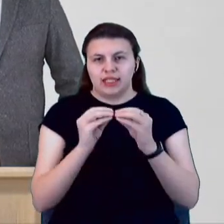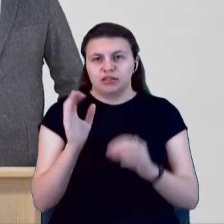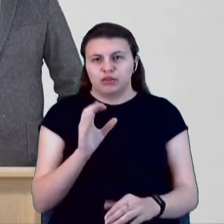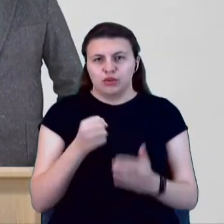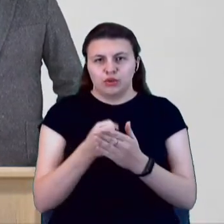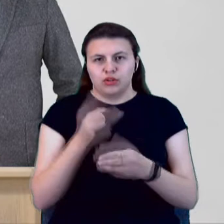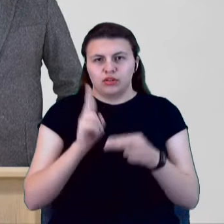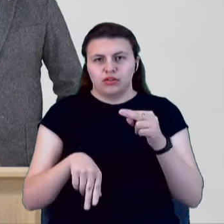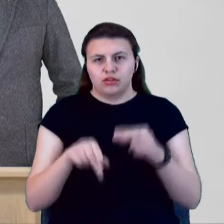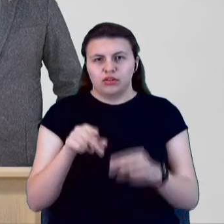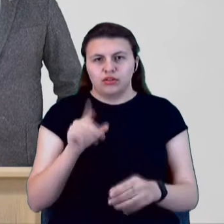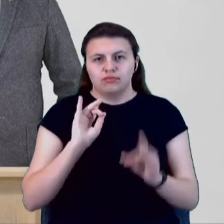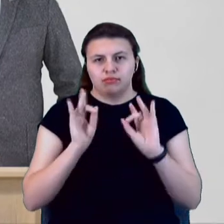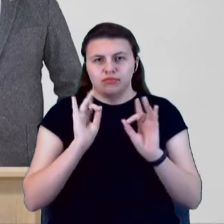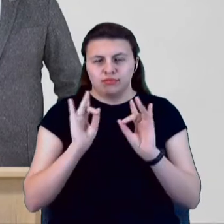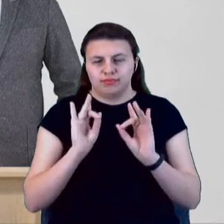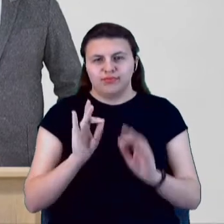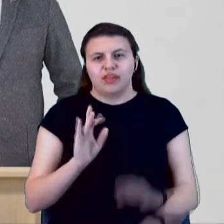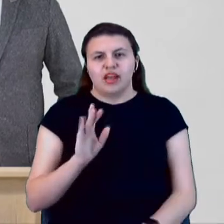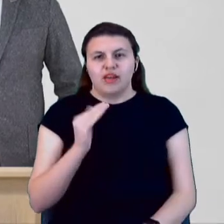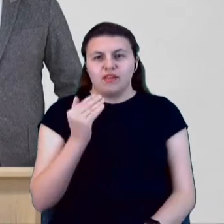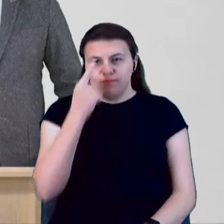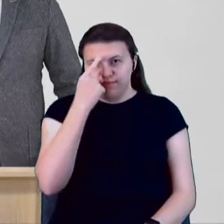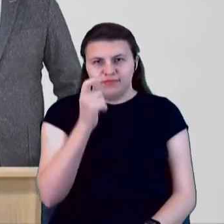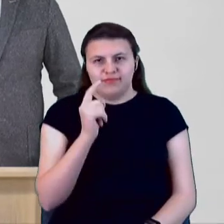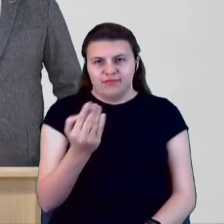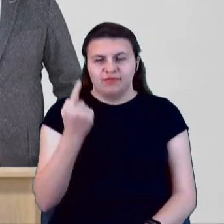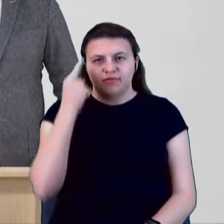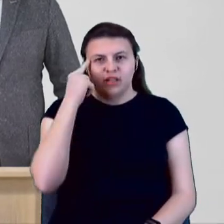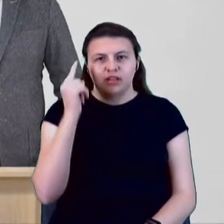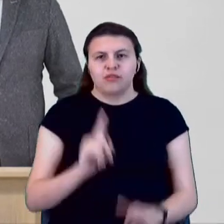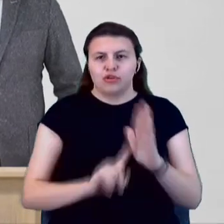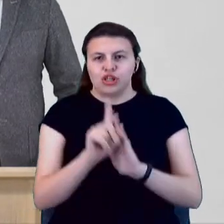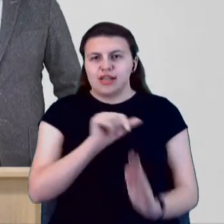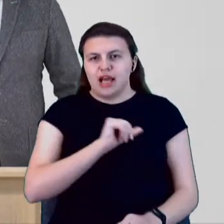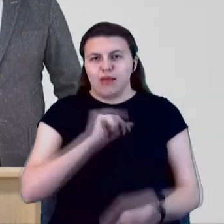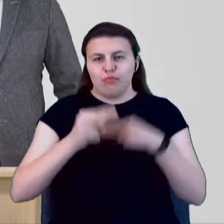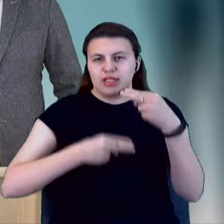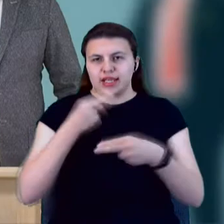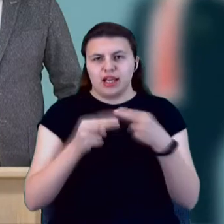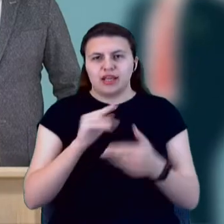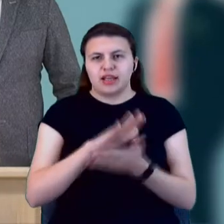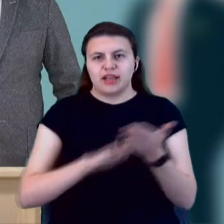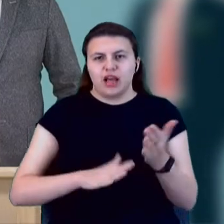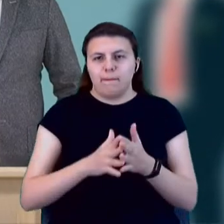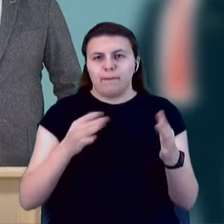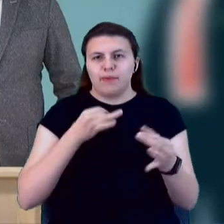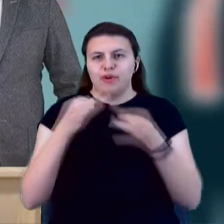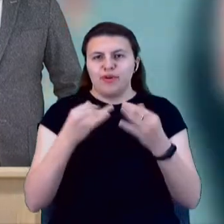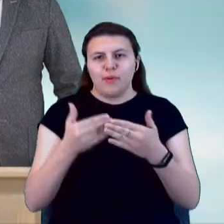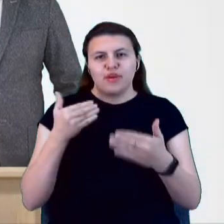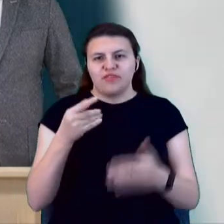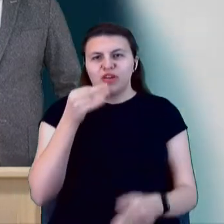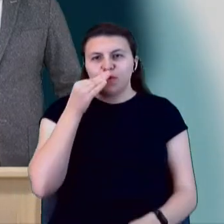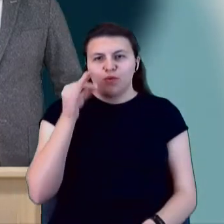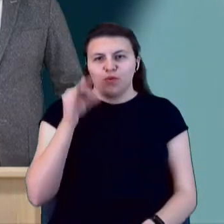годинник починає тікати. На початку матимете хвилину на самопрезентацію, далі більше проговоримо про ваш попередній досвід, ваші